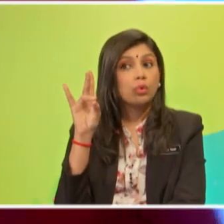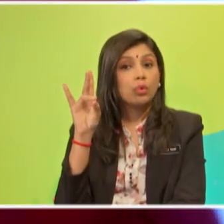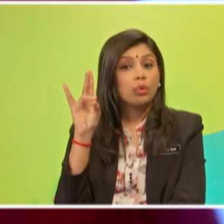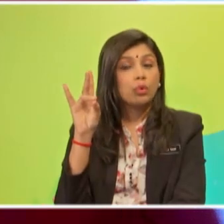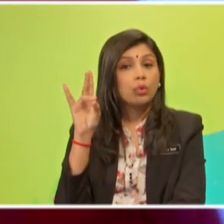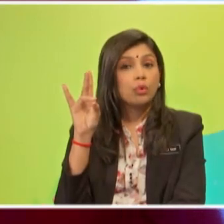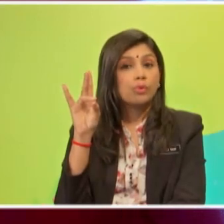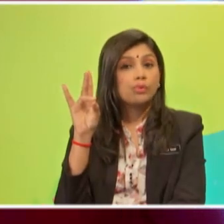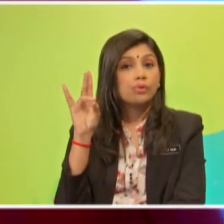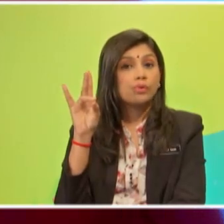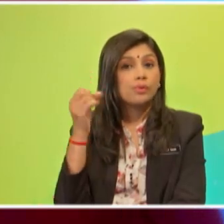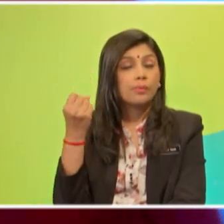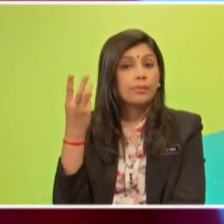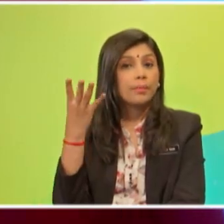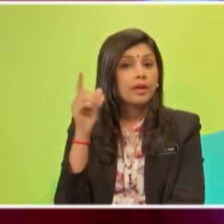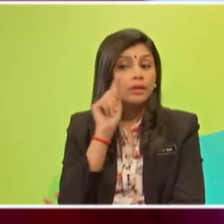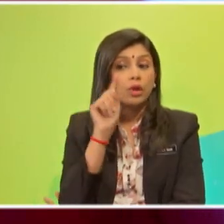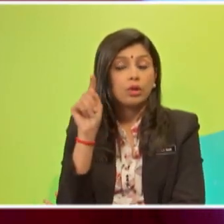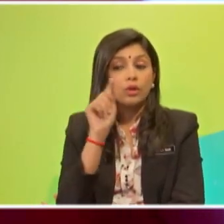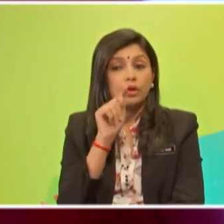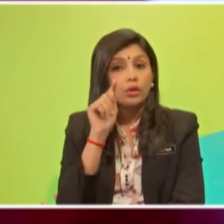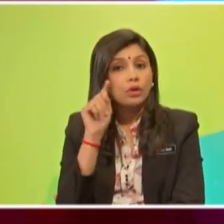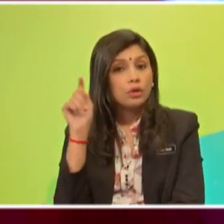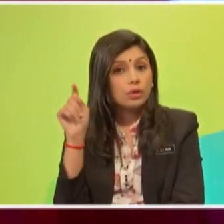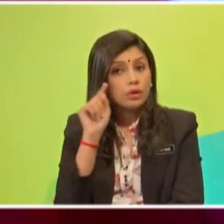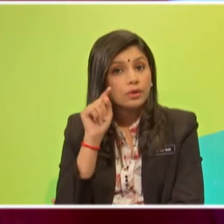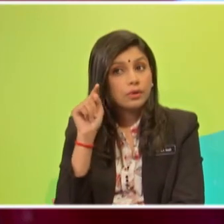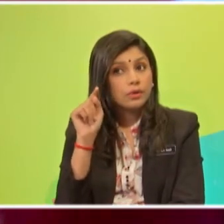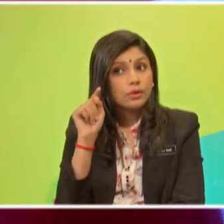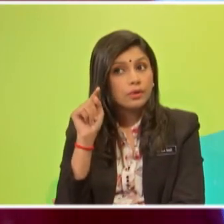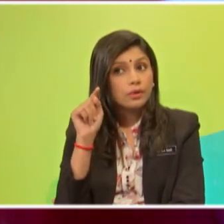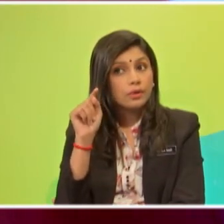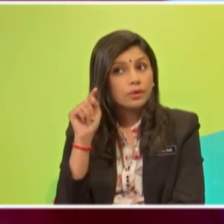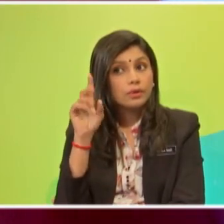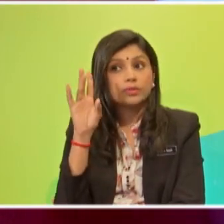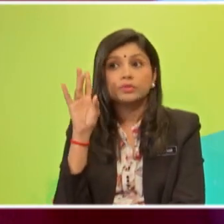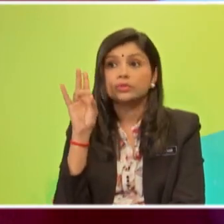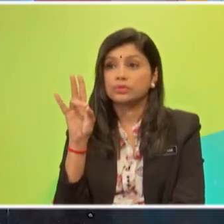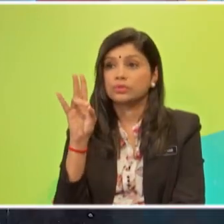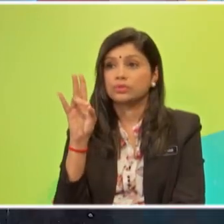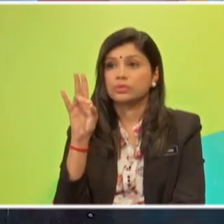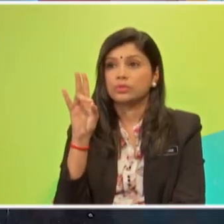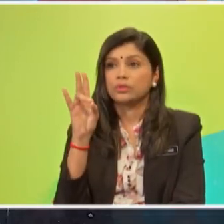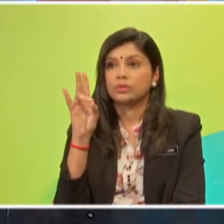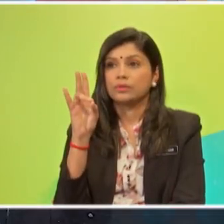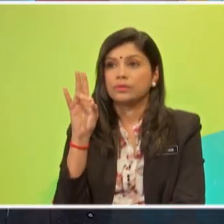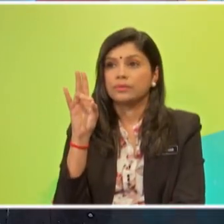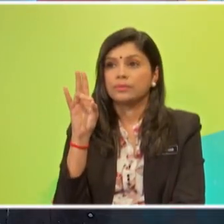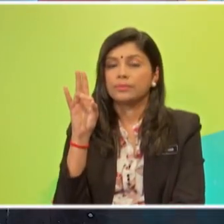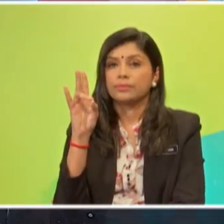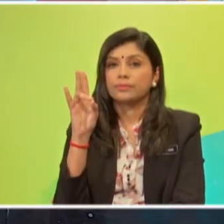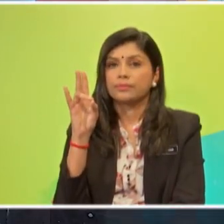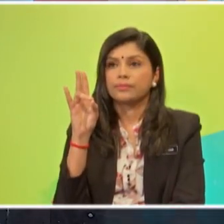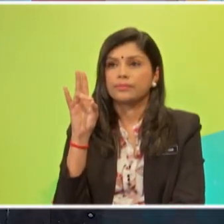tujuh. Berapa bilangan chip coklat atas biskut tu, Sean? Ada tujuh, cikgu. Ada tujuh? kita